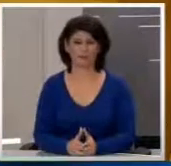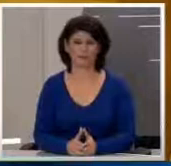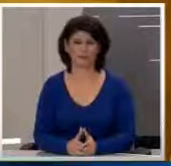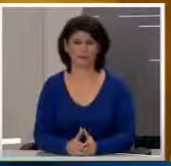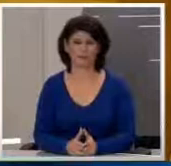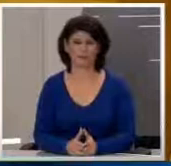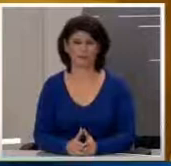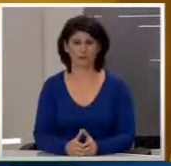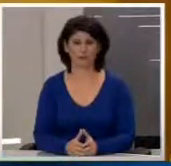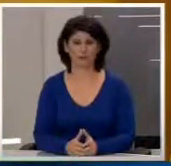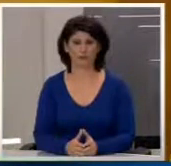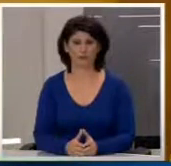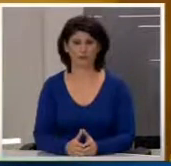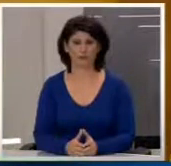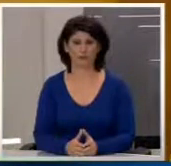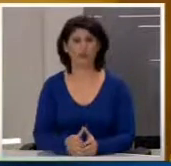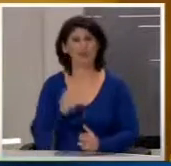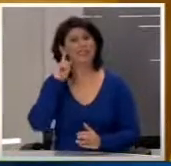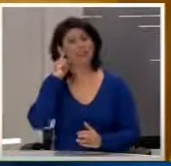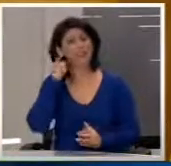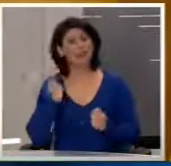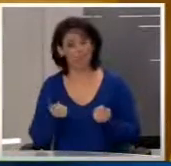Βάζουνε λοιπόν, κάνουνε την εξής πονηριά.